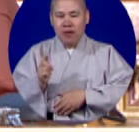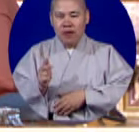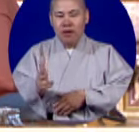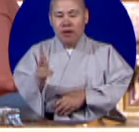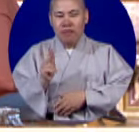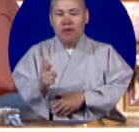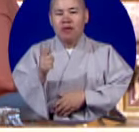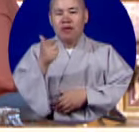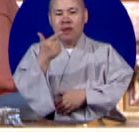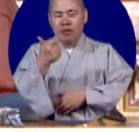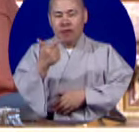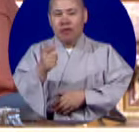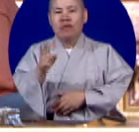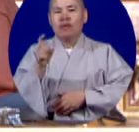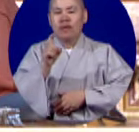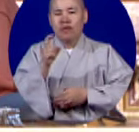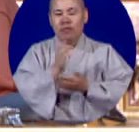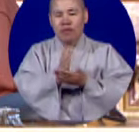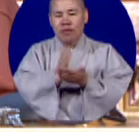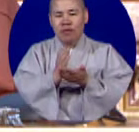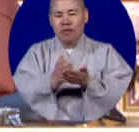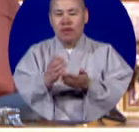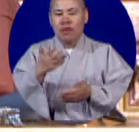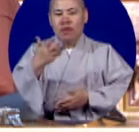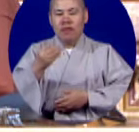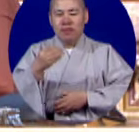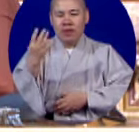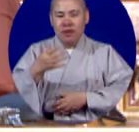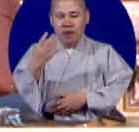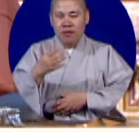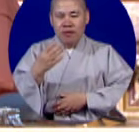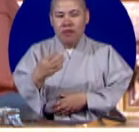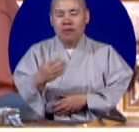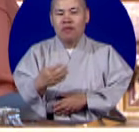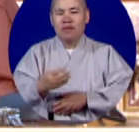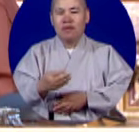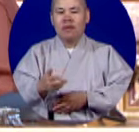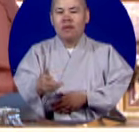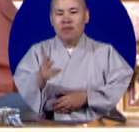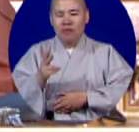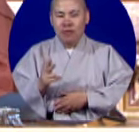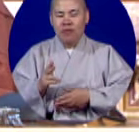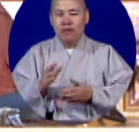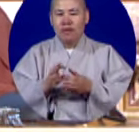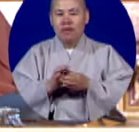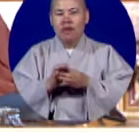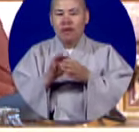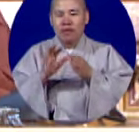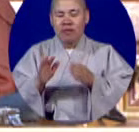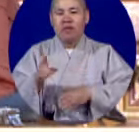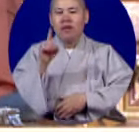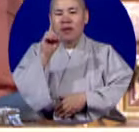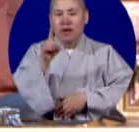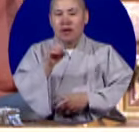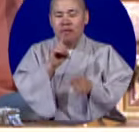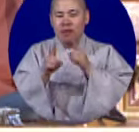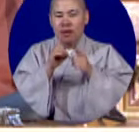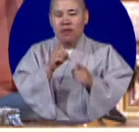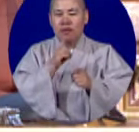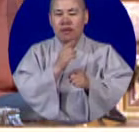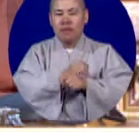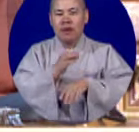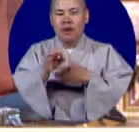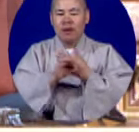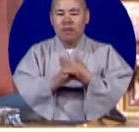6바라밀이든 10바라밀이든 84,000 바라밀이든 간에 그걸 한마디로 말하면 수행이라고